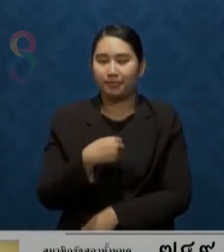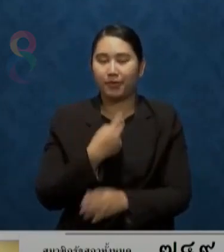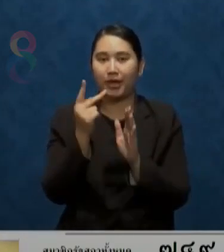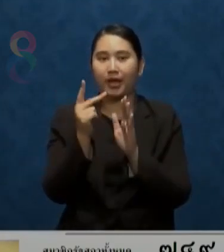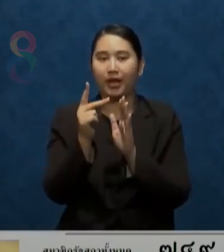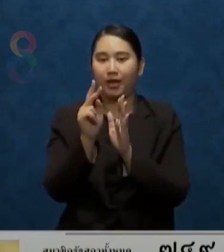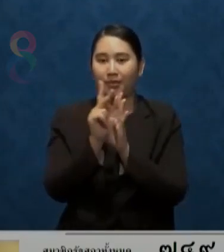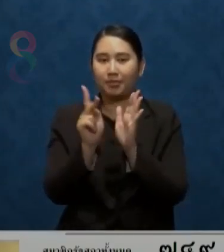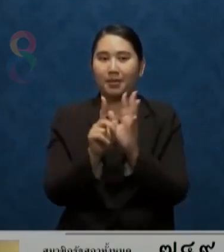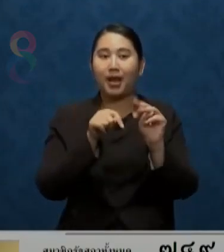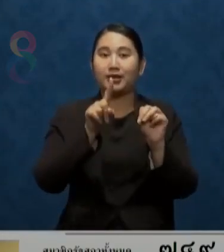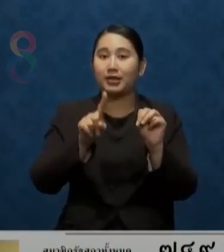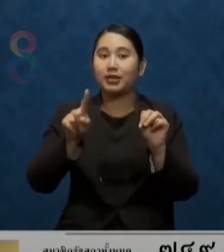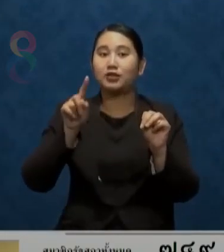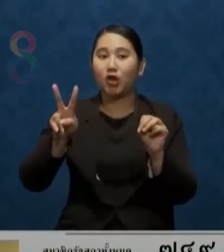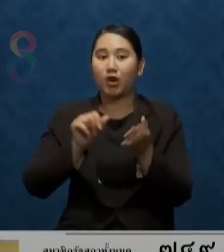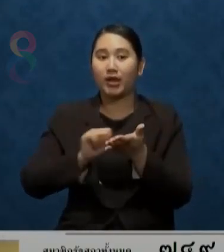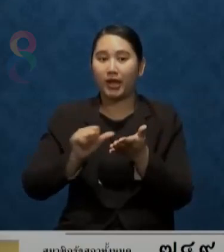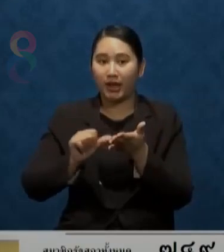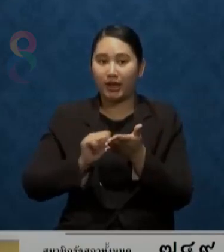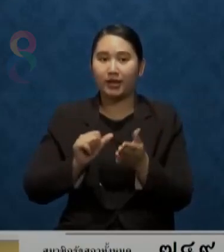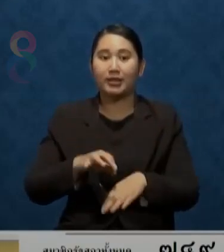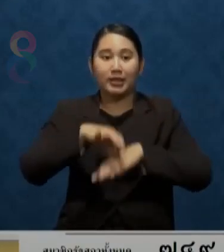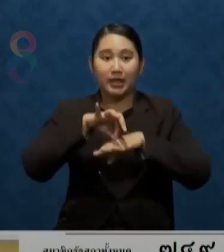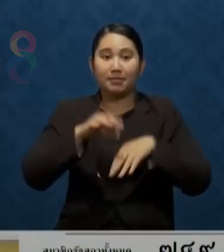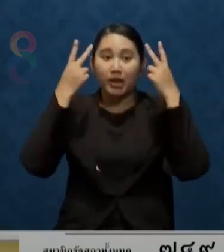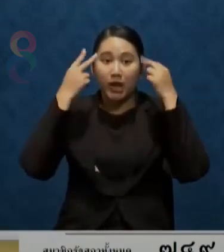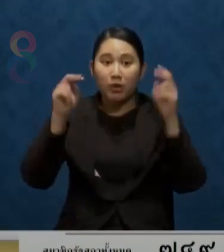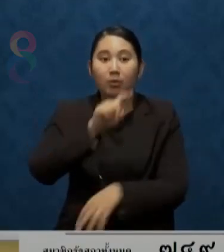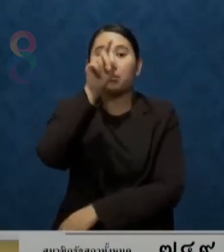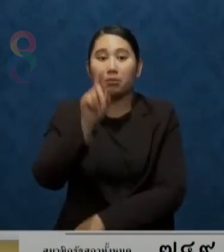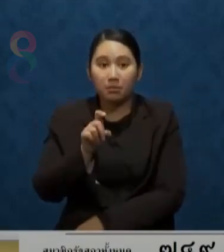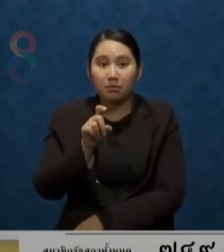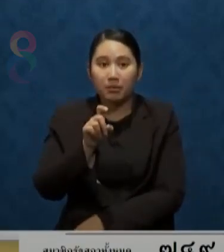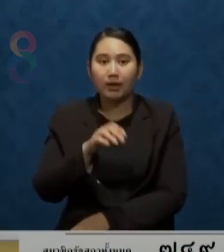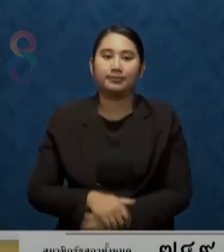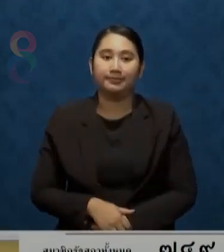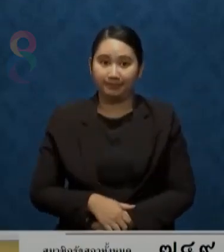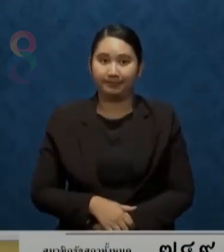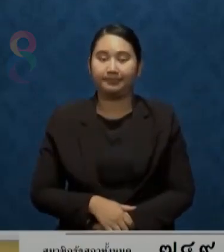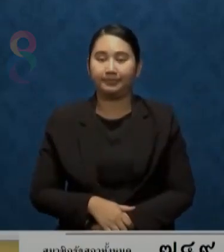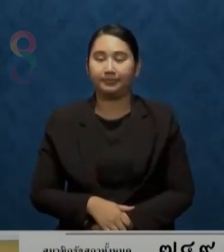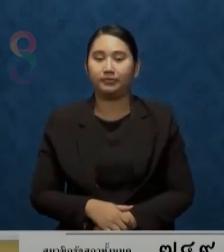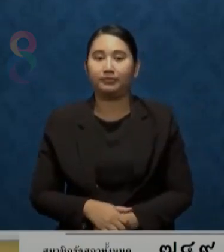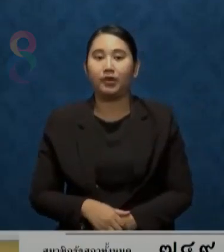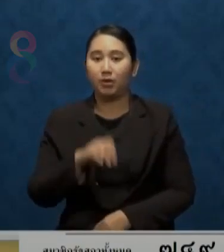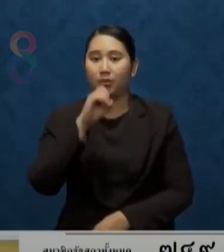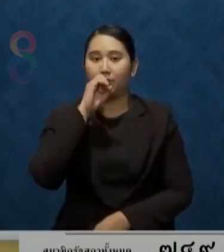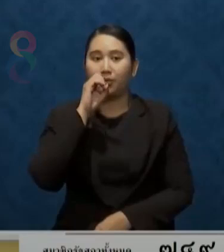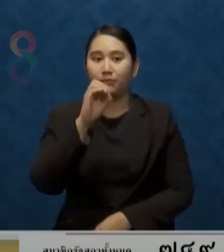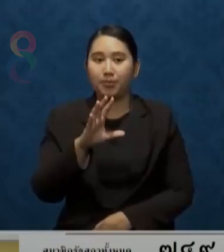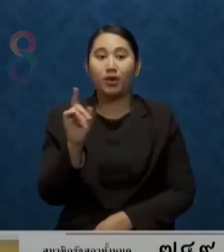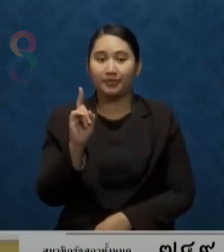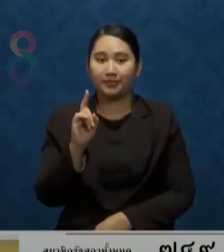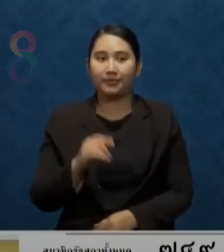ไขเปลี่ยนแปลงมาตรา112ให้เป็นนายกรัฐมนตรีหรือครับนะครับเพราะฉะนั้นก็ต้องเรียนด้วยความเคารพว่